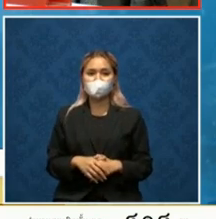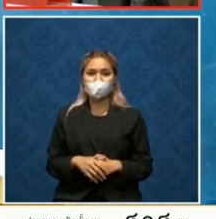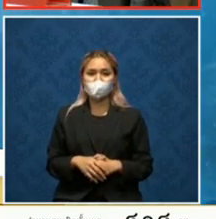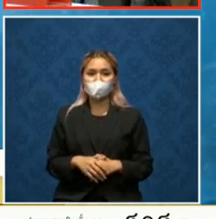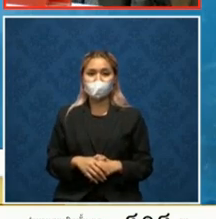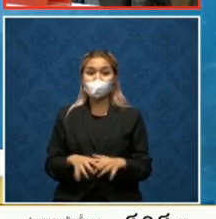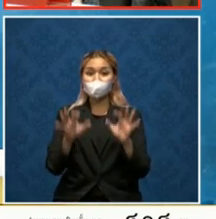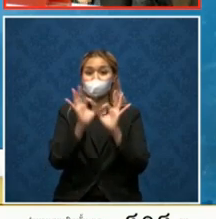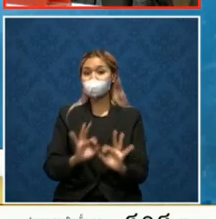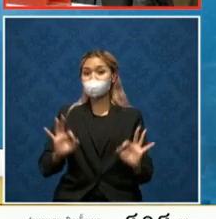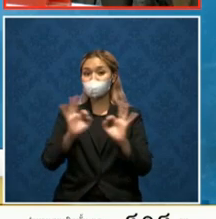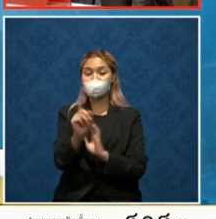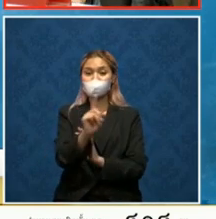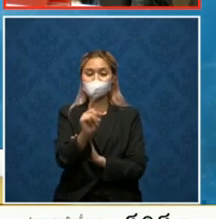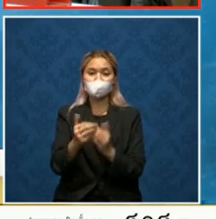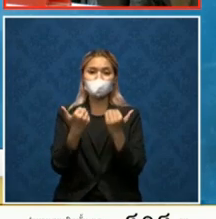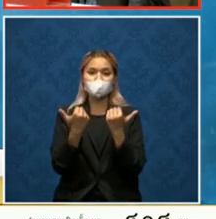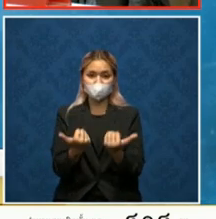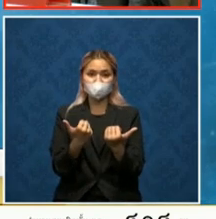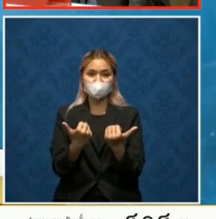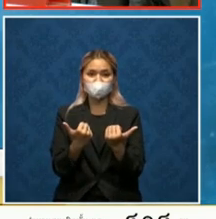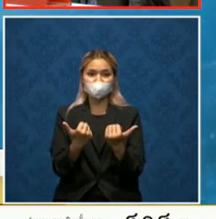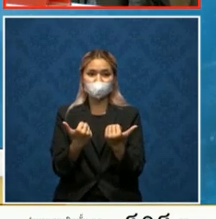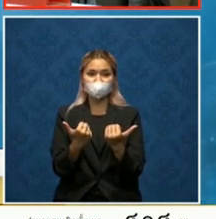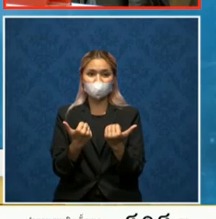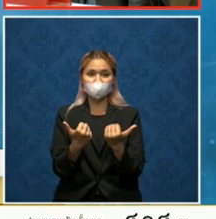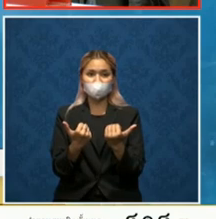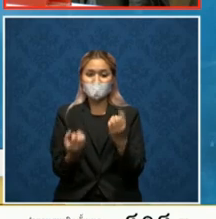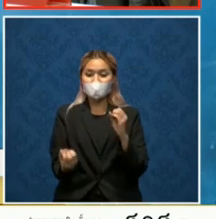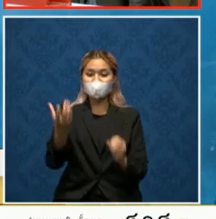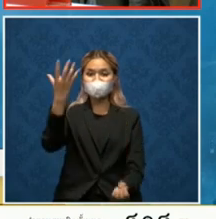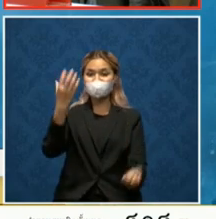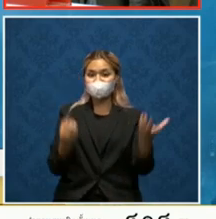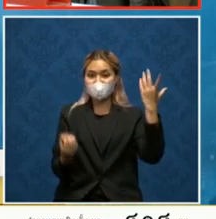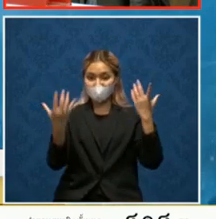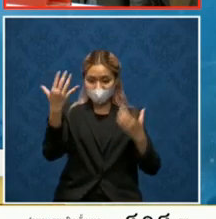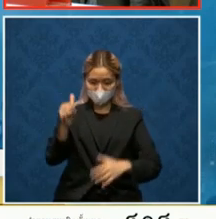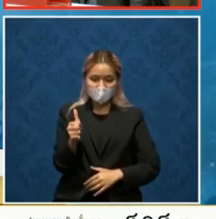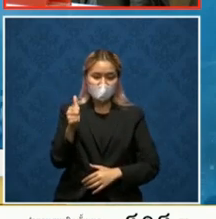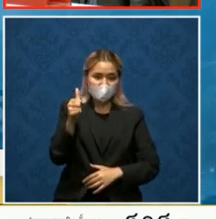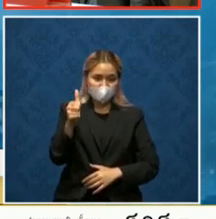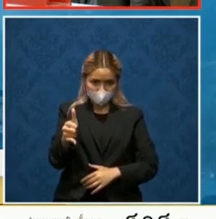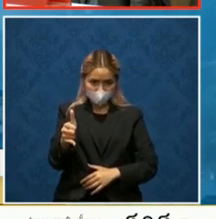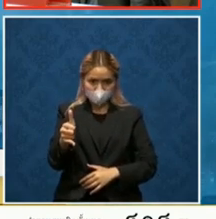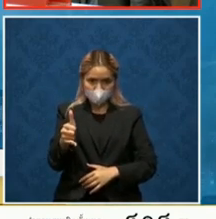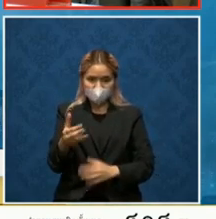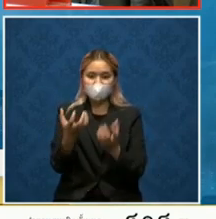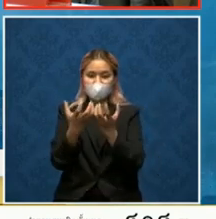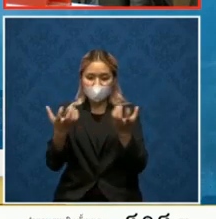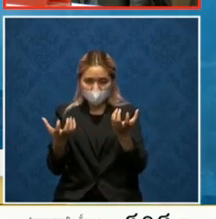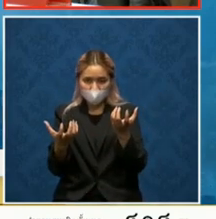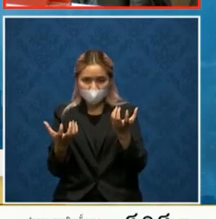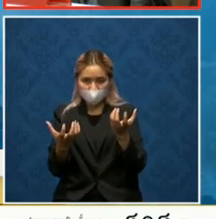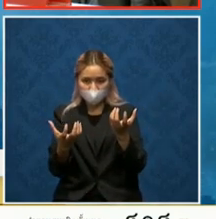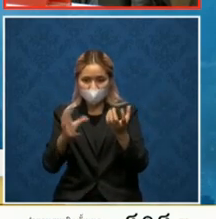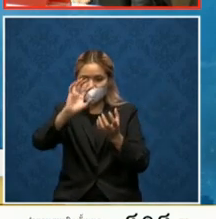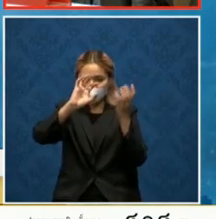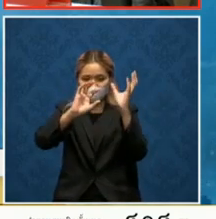สิ่งที่เขาใช้กันอยู่ก็คืออนุญาตให้เก็บของป่าของป่ามันก็คือผลงานนะครับ